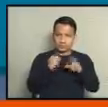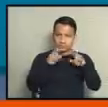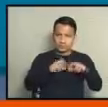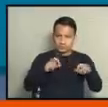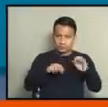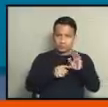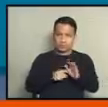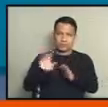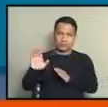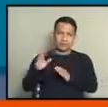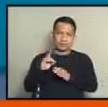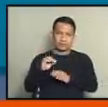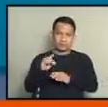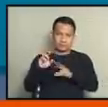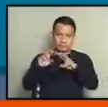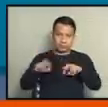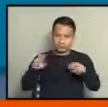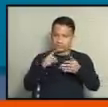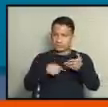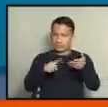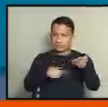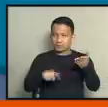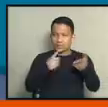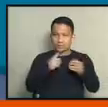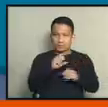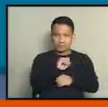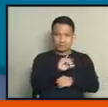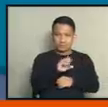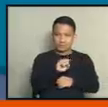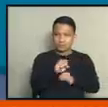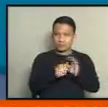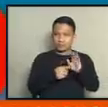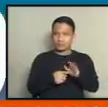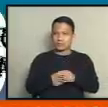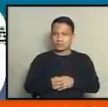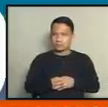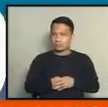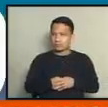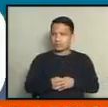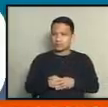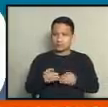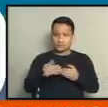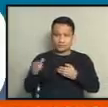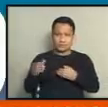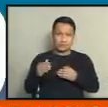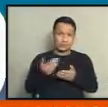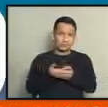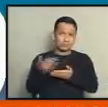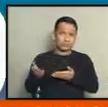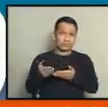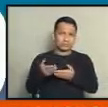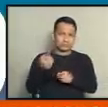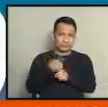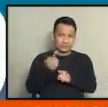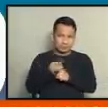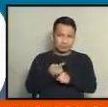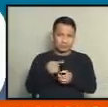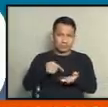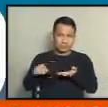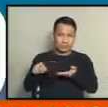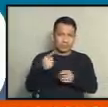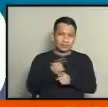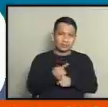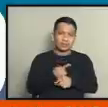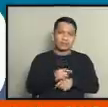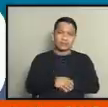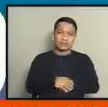tungkol po sa inyong kumpanya, maging yung sosya. Gagawin ko po sa sosya, pa-investigan din kayo. So, sir, kailangan magbayad kayo dito na maayos, sir, ha? Okay, sir.